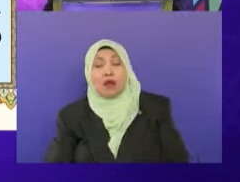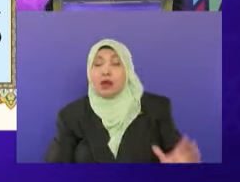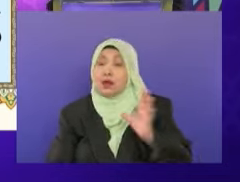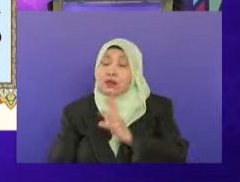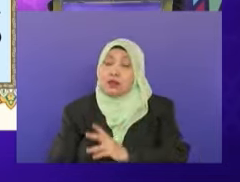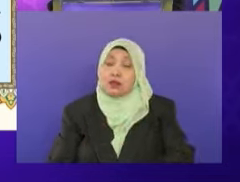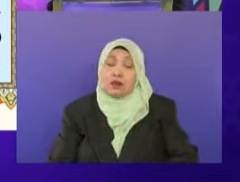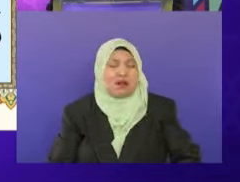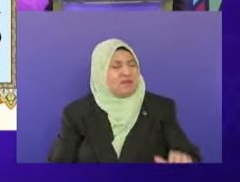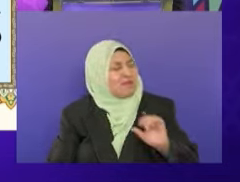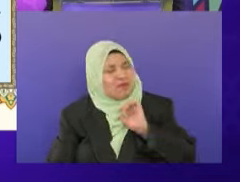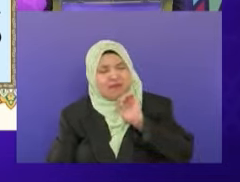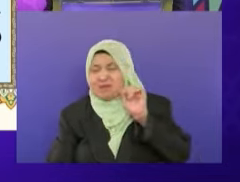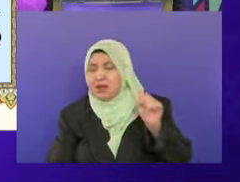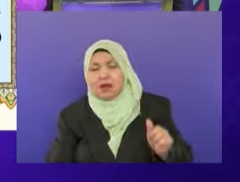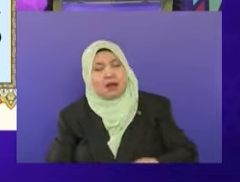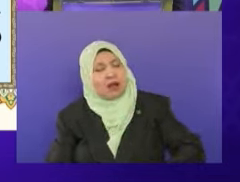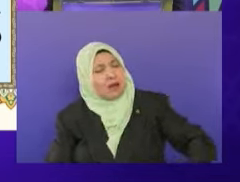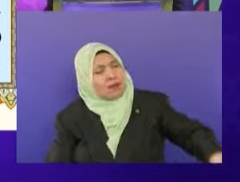وما ظلمونا